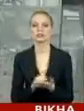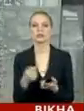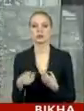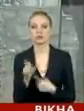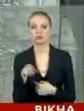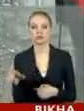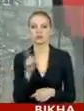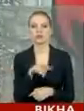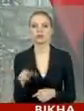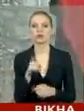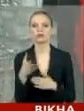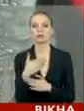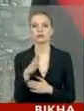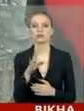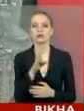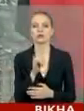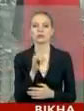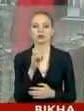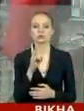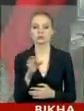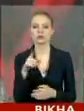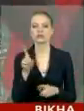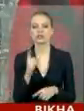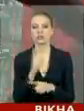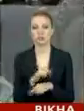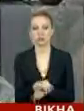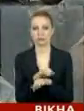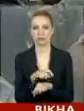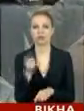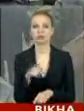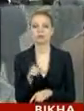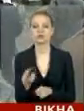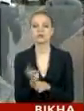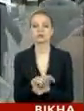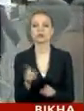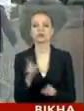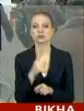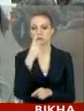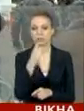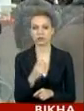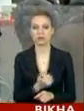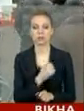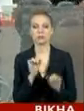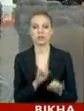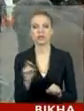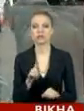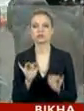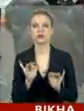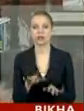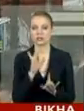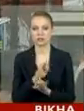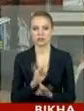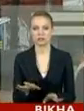інші. Людям із прапорами у Наунсо суд теж заборонив пікетувати. Тож вони прийшли, щоб попередити прихильників, що акції не